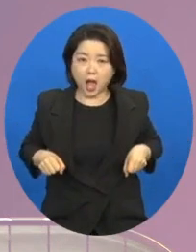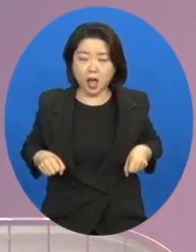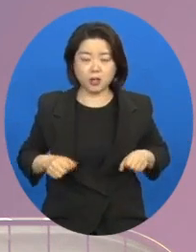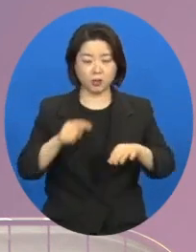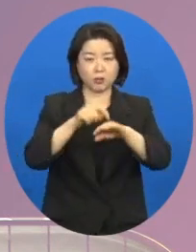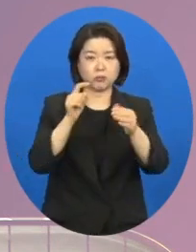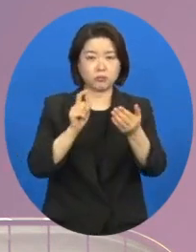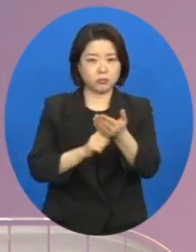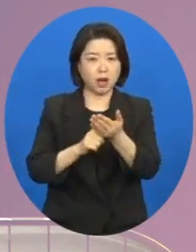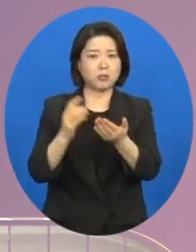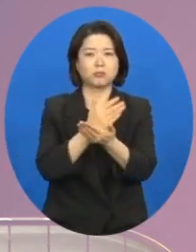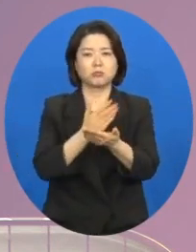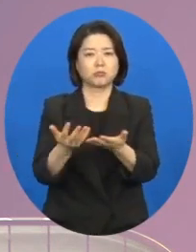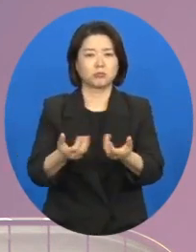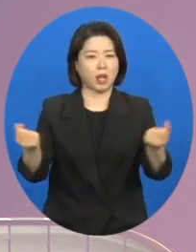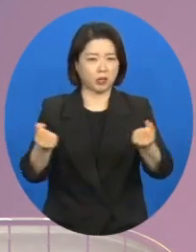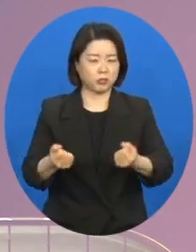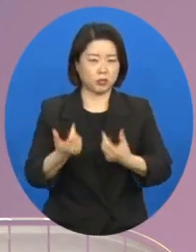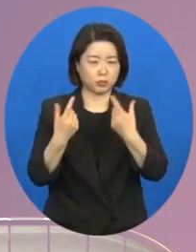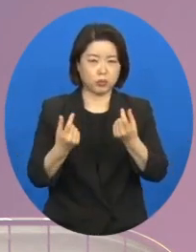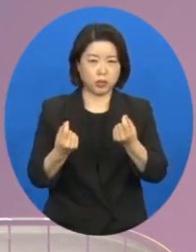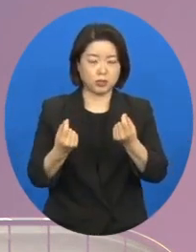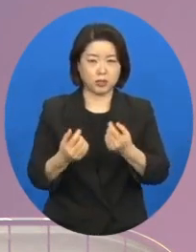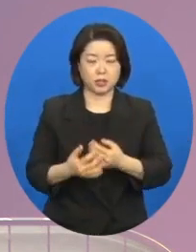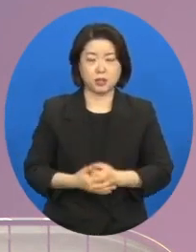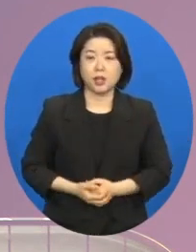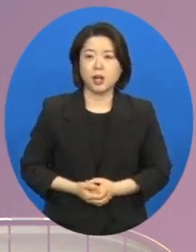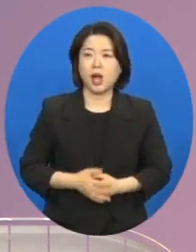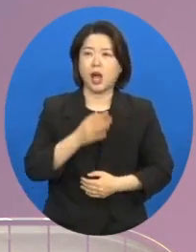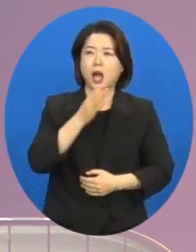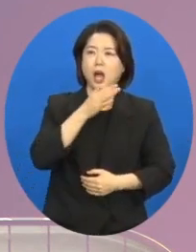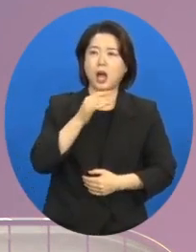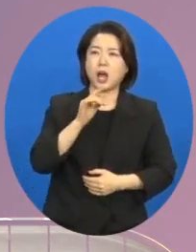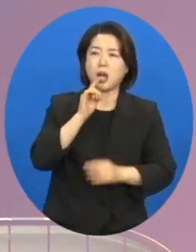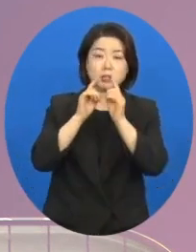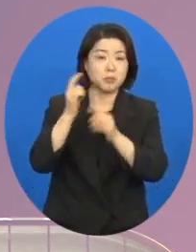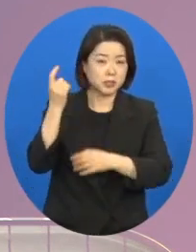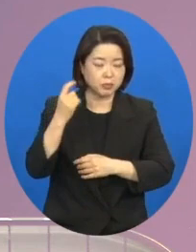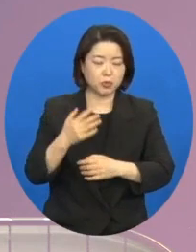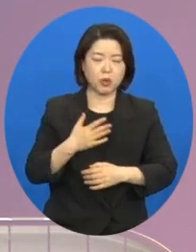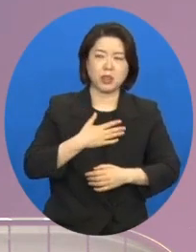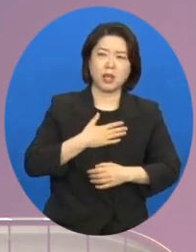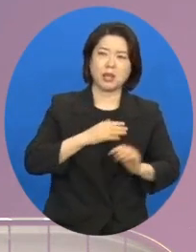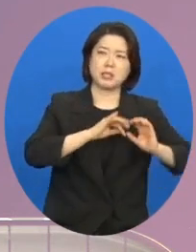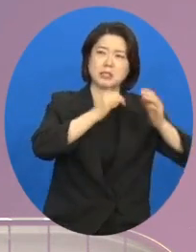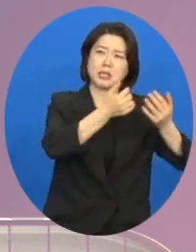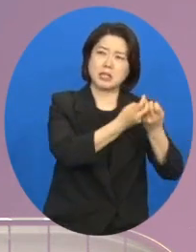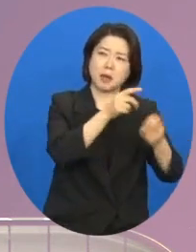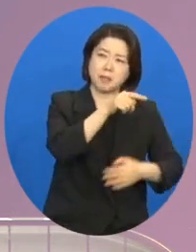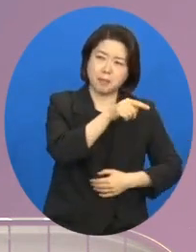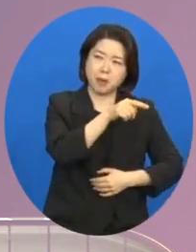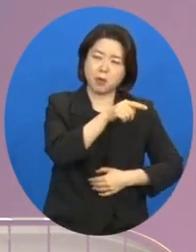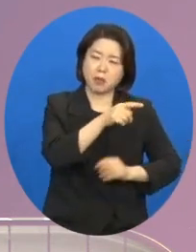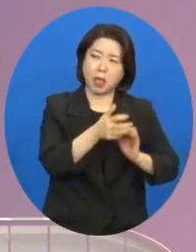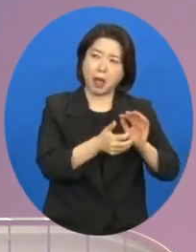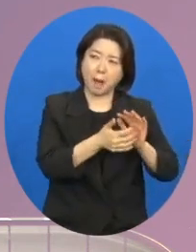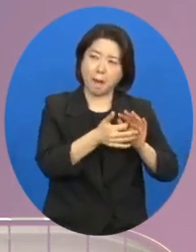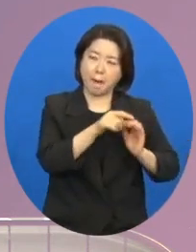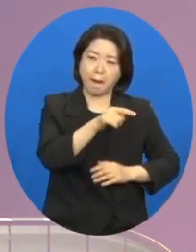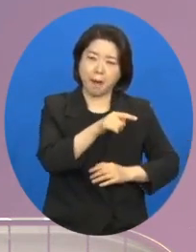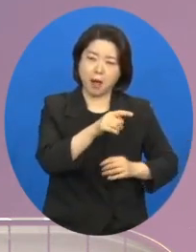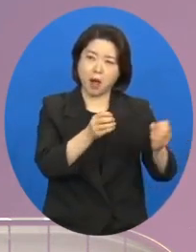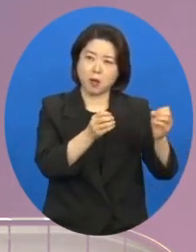것이다. 그 말씀을 듣고 아, 내가 정말 세속적인 방법으로, 편법으로,